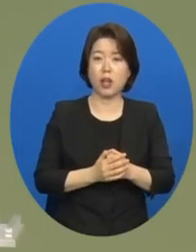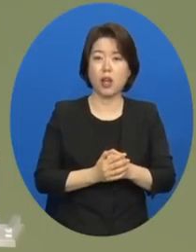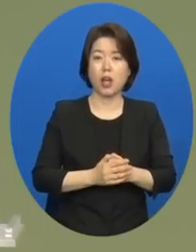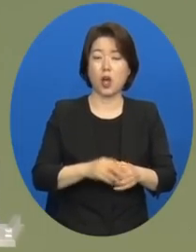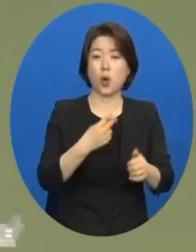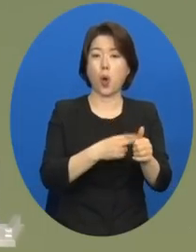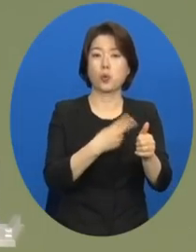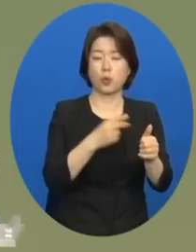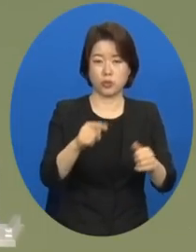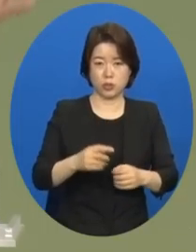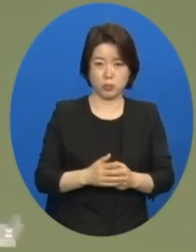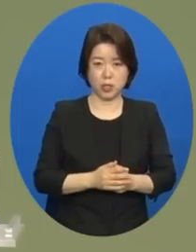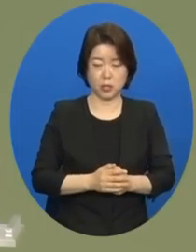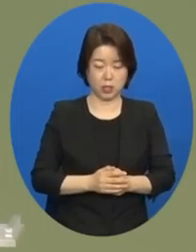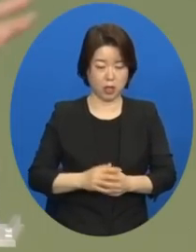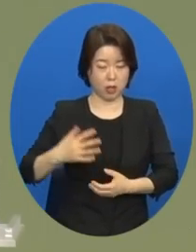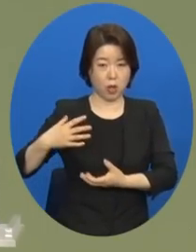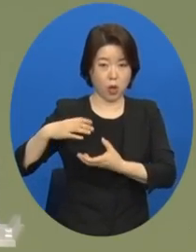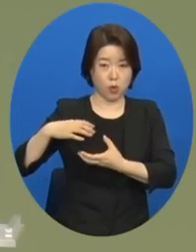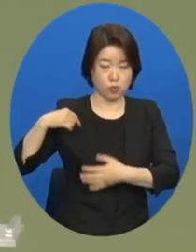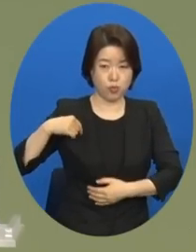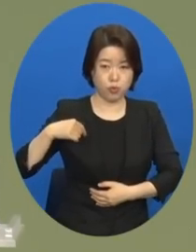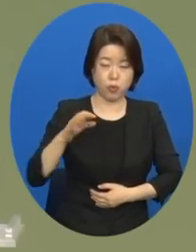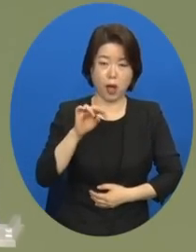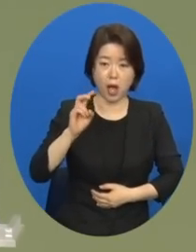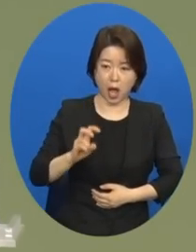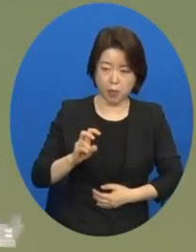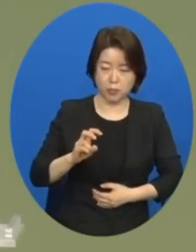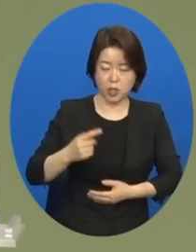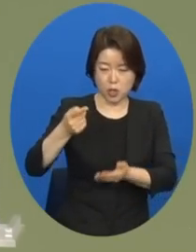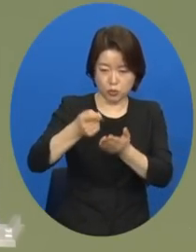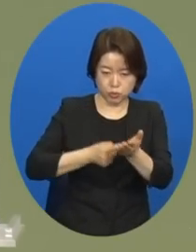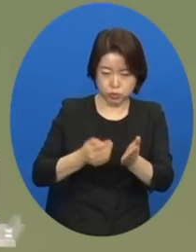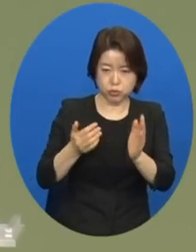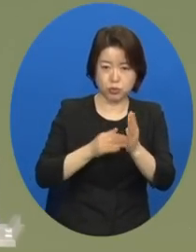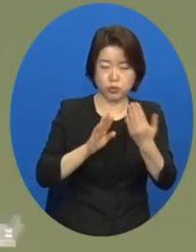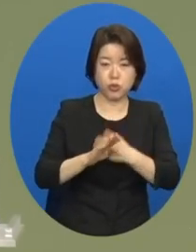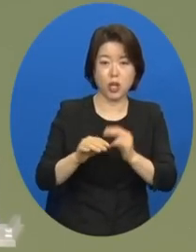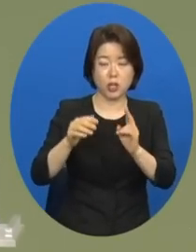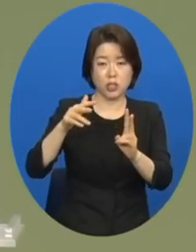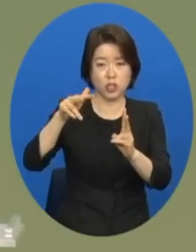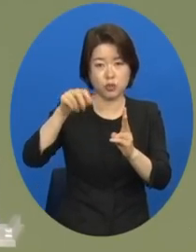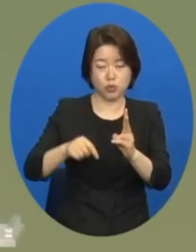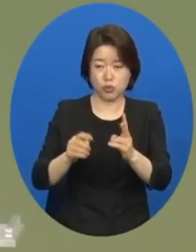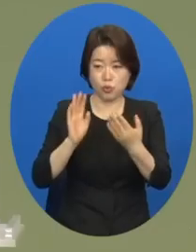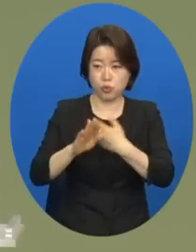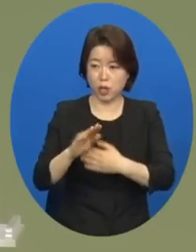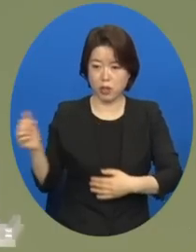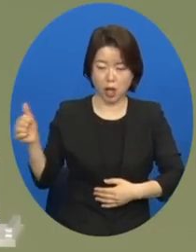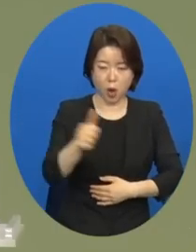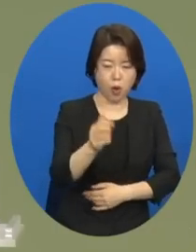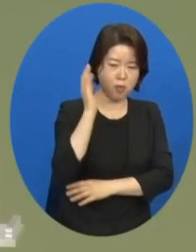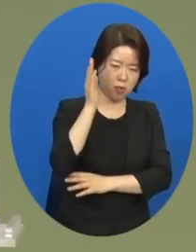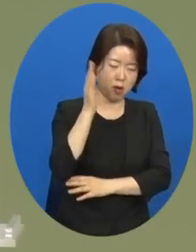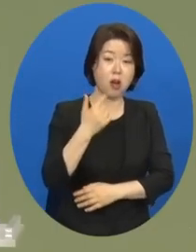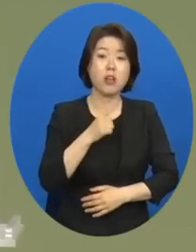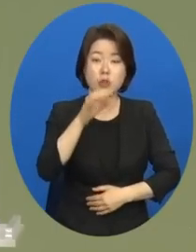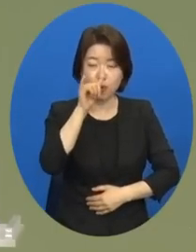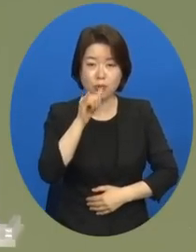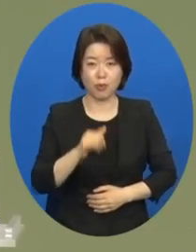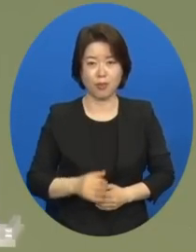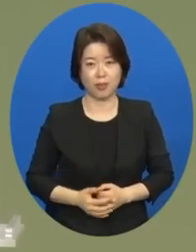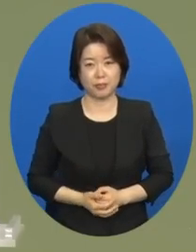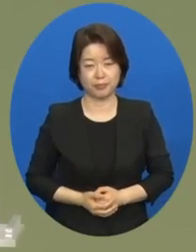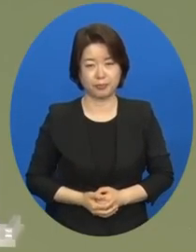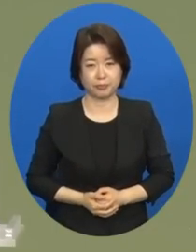줄도 안 돼서 딱 이렇게 나와서 수요 예배 설교를 하셨어요 그들아가 낳은 자식들을 살아가다 보지는